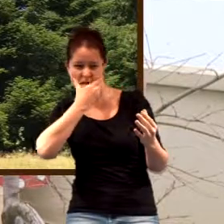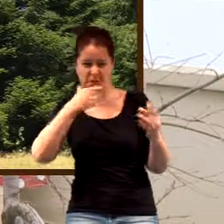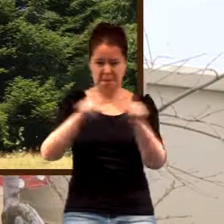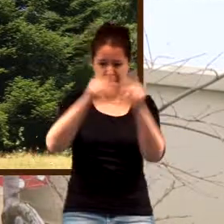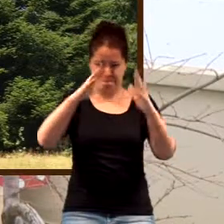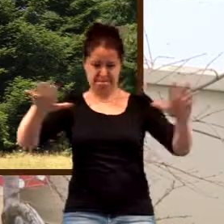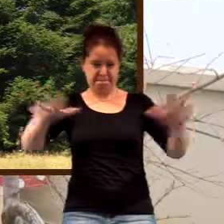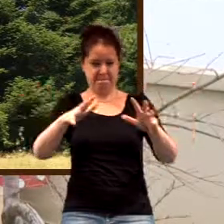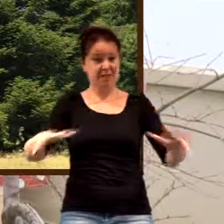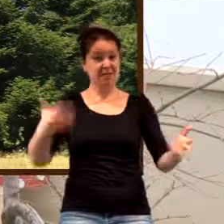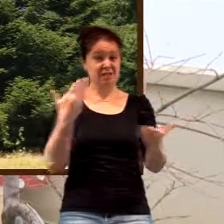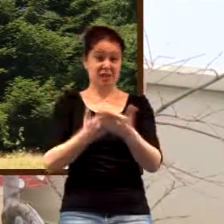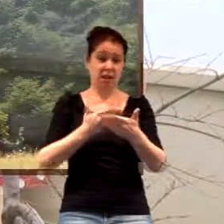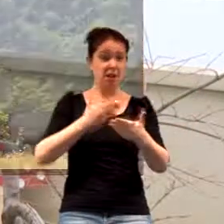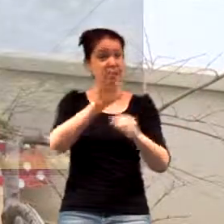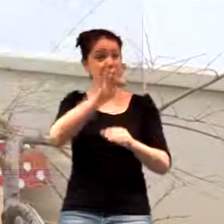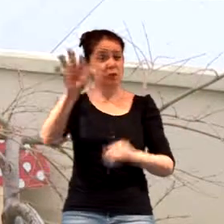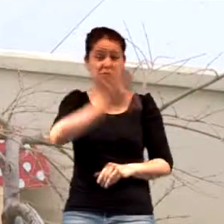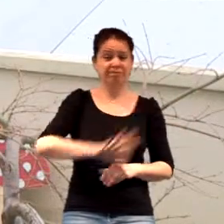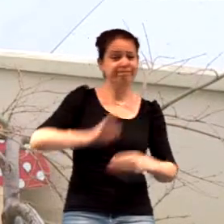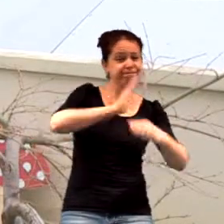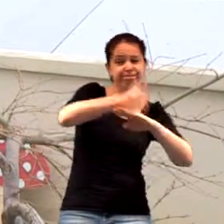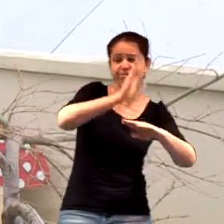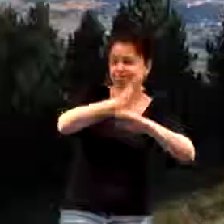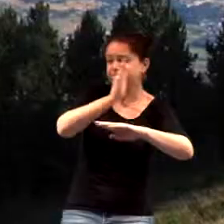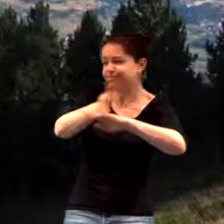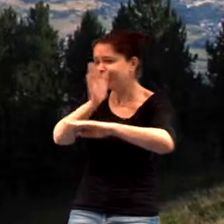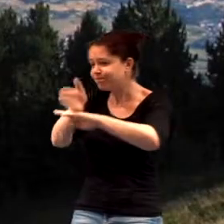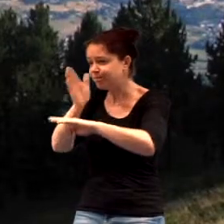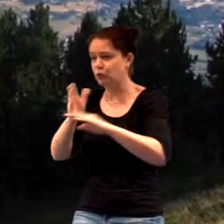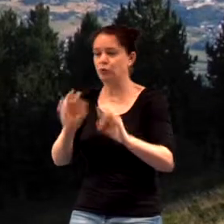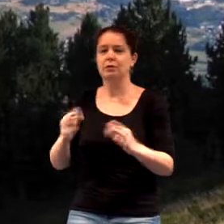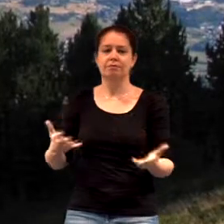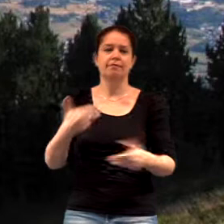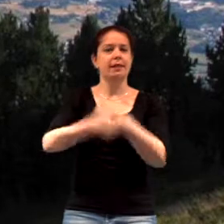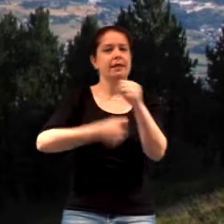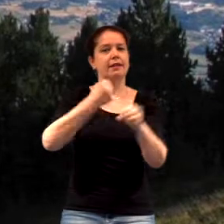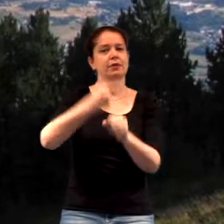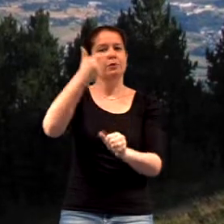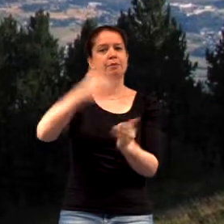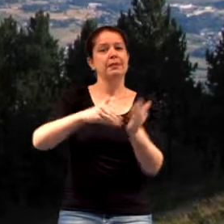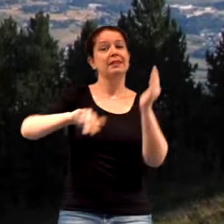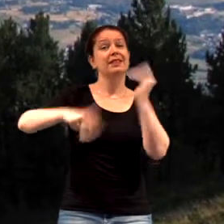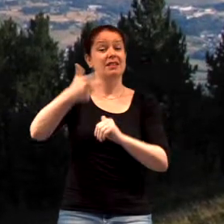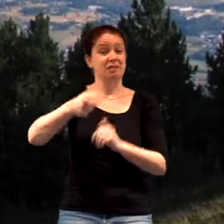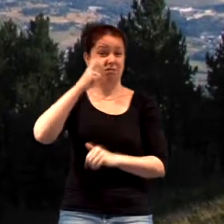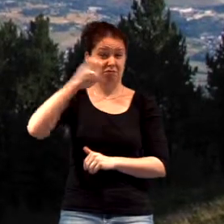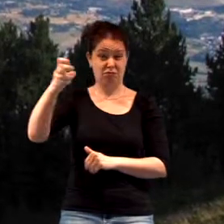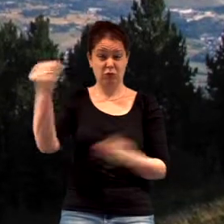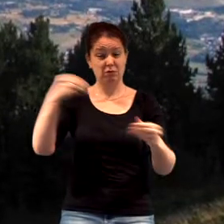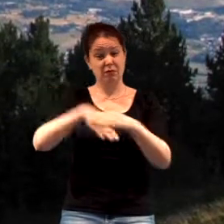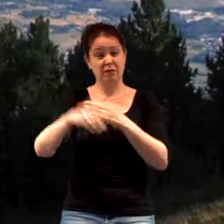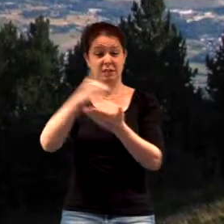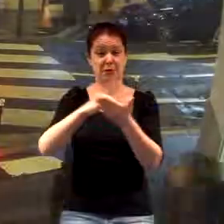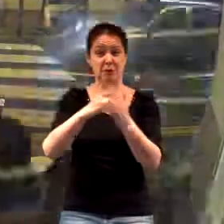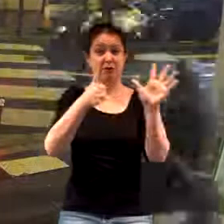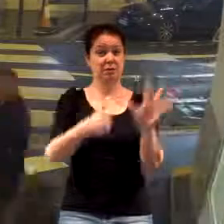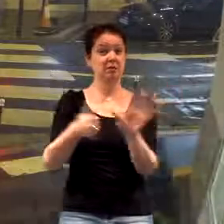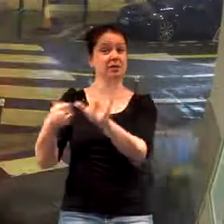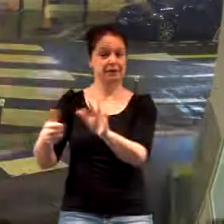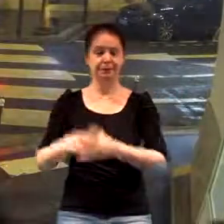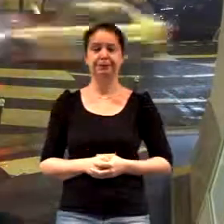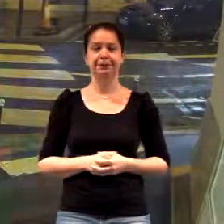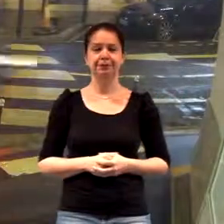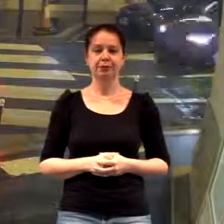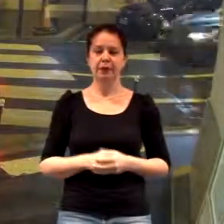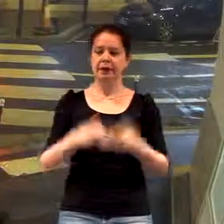il faut parcourir différentes plantations dans toute la France. Cette année, en 2013, ce sapin on a dû aller le chercher dans les Pyrénées orientales. Après avoir